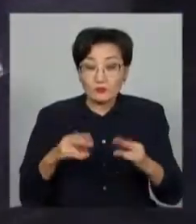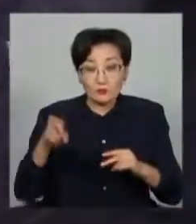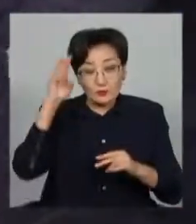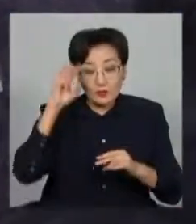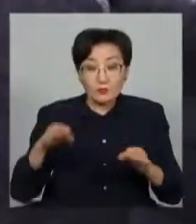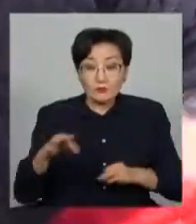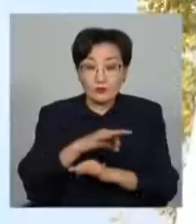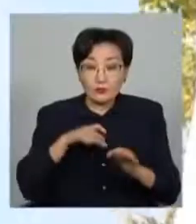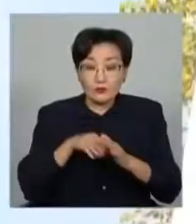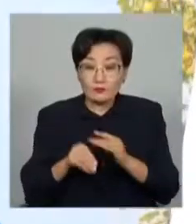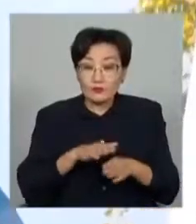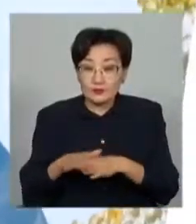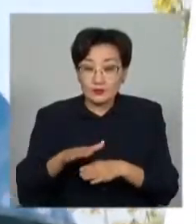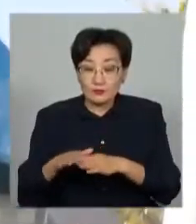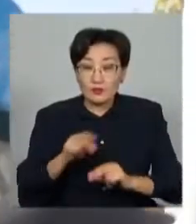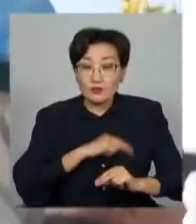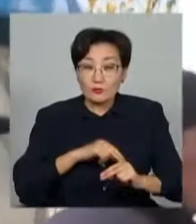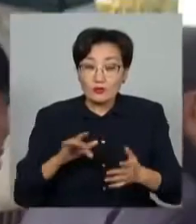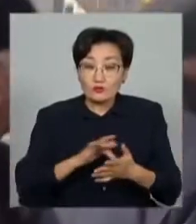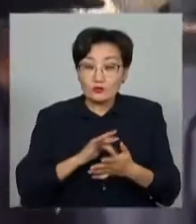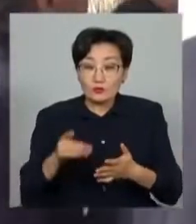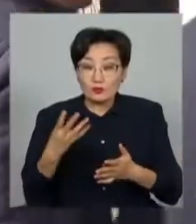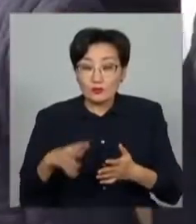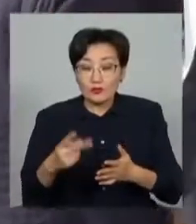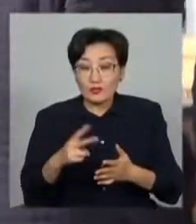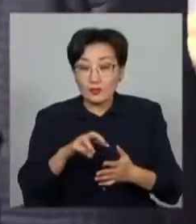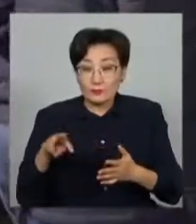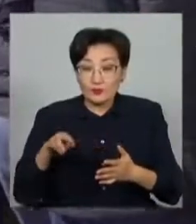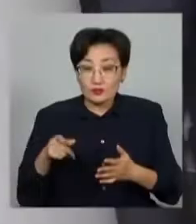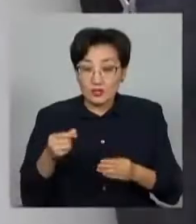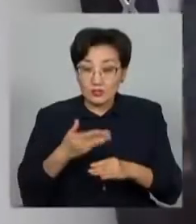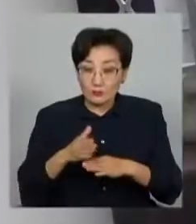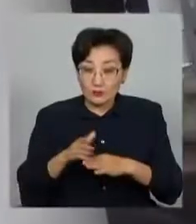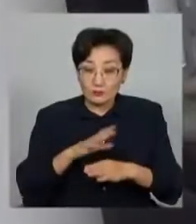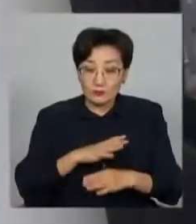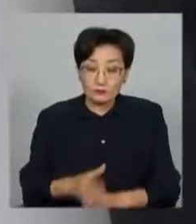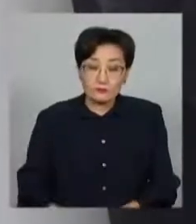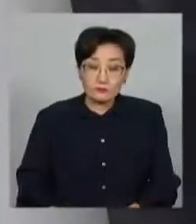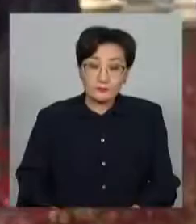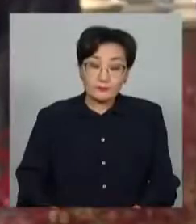мемлекеттік жоба аясында жүзеге асқан іске бюджеттен 42 миллион теңге бөлініпті.